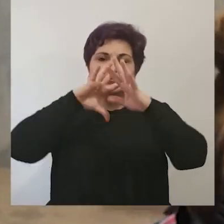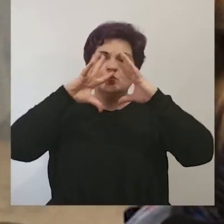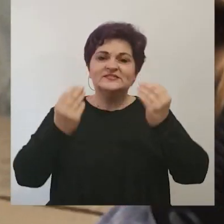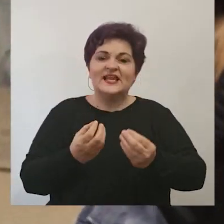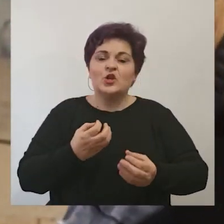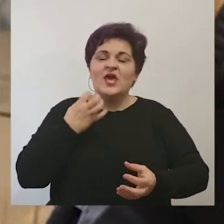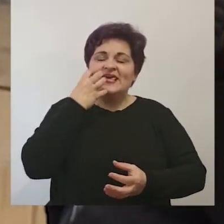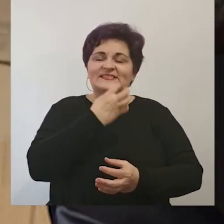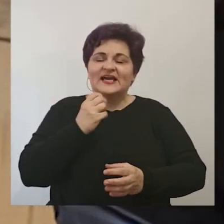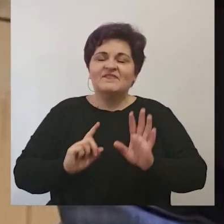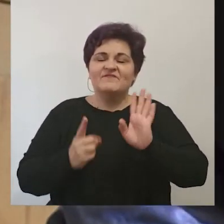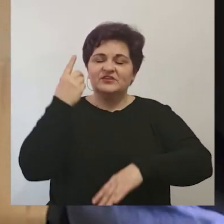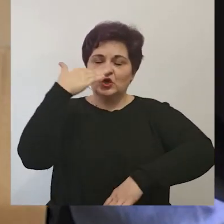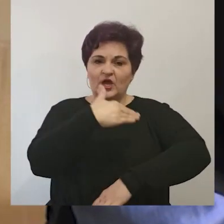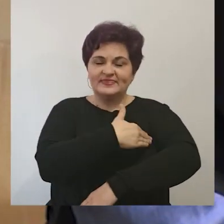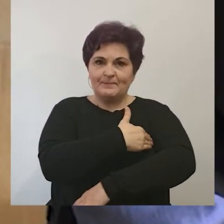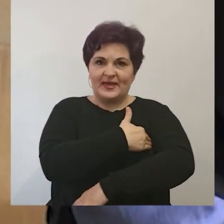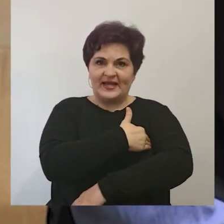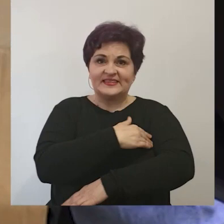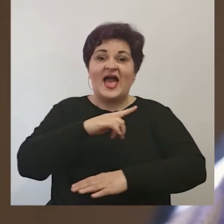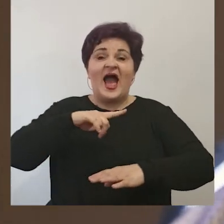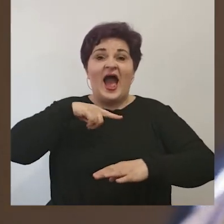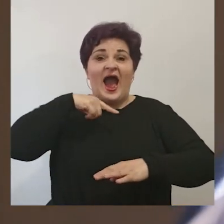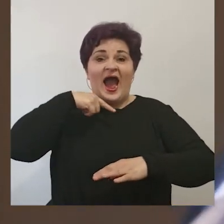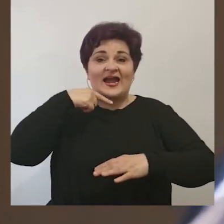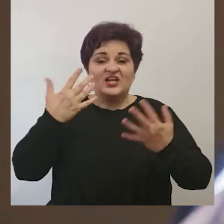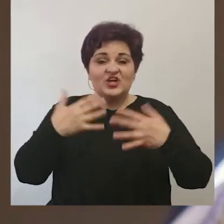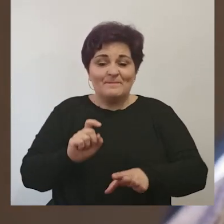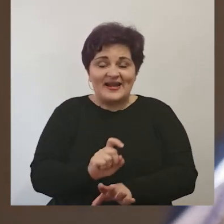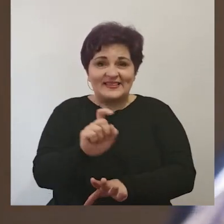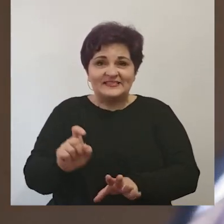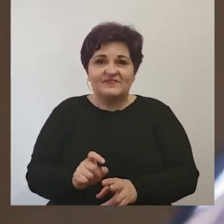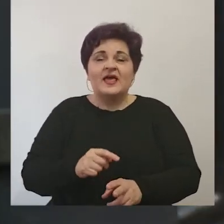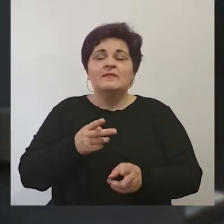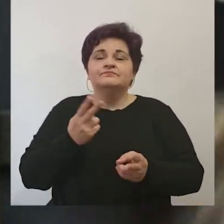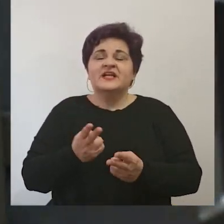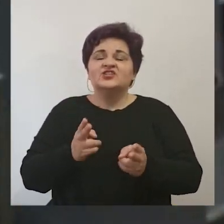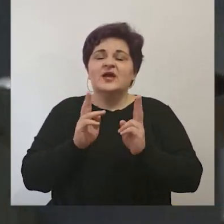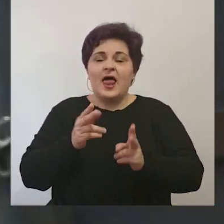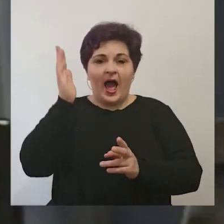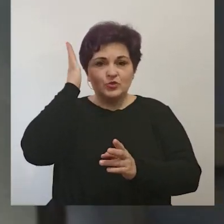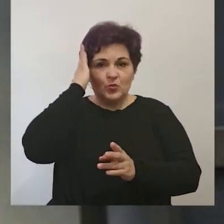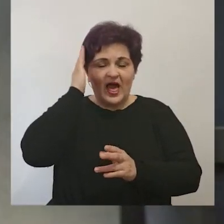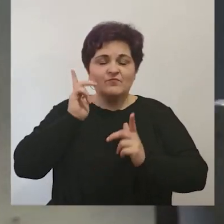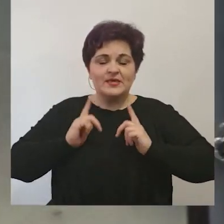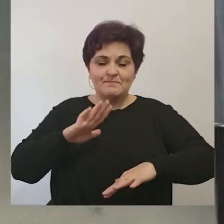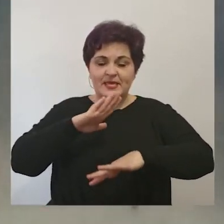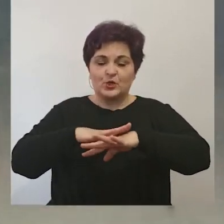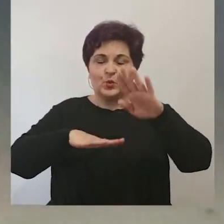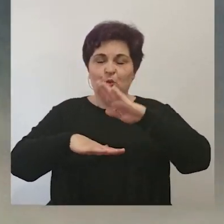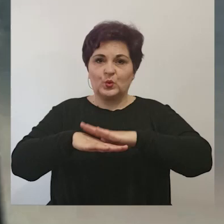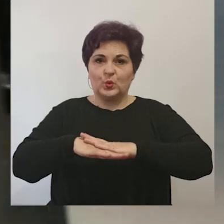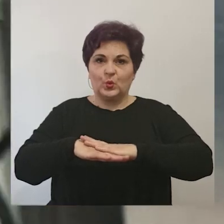cjelinu zagrijavanjem na visokoj temperaturi. Kaže da aparat za zavarivanje traži hladnu glavu i mirnu ruku.